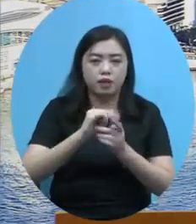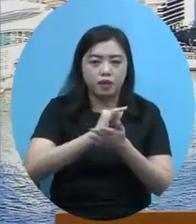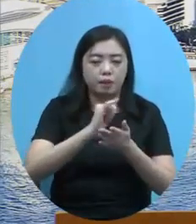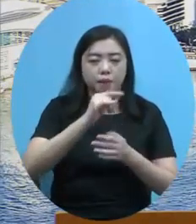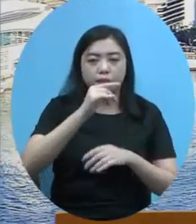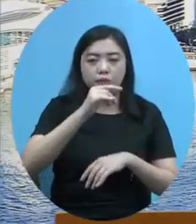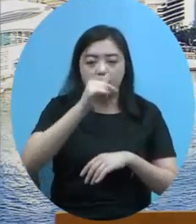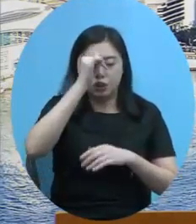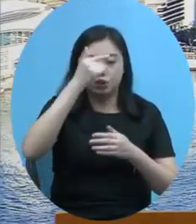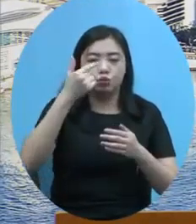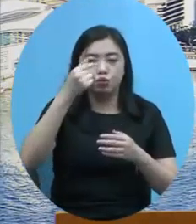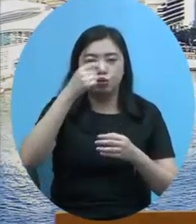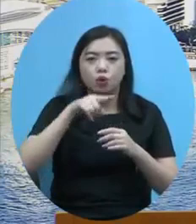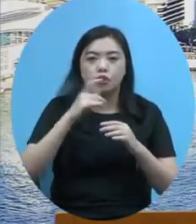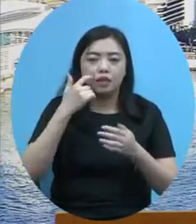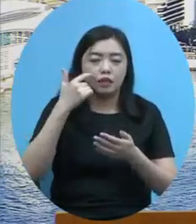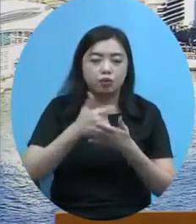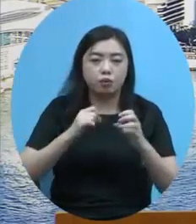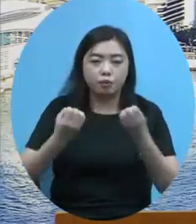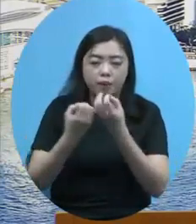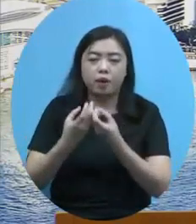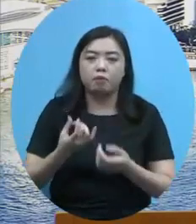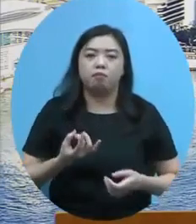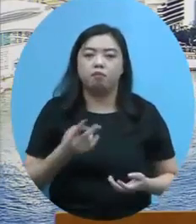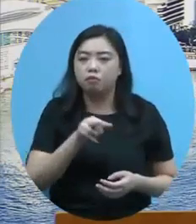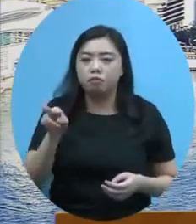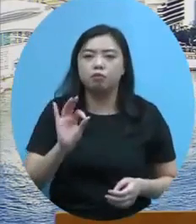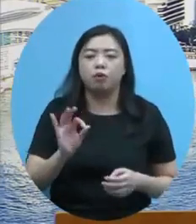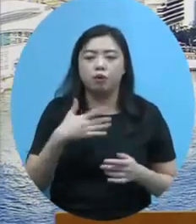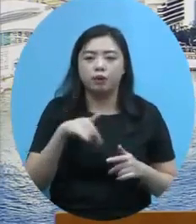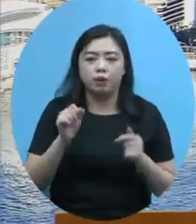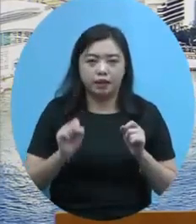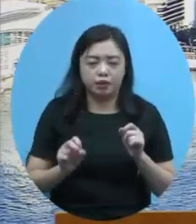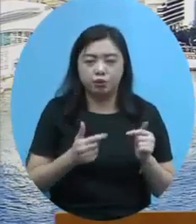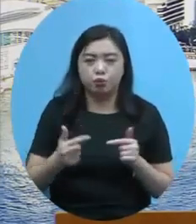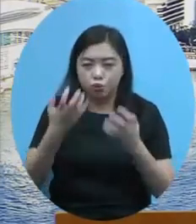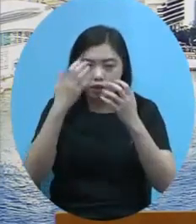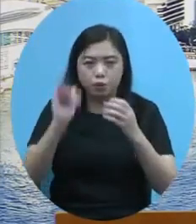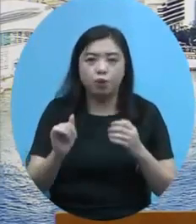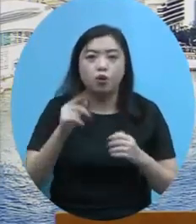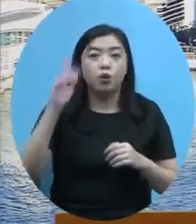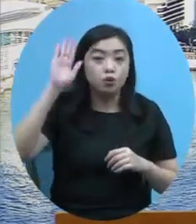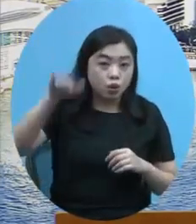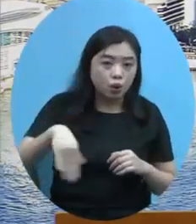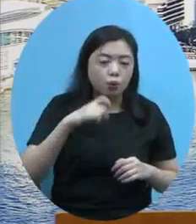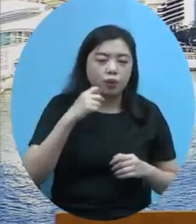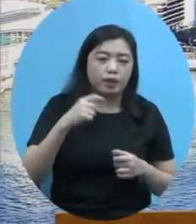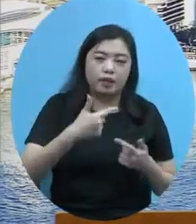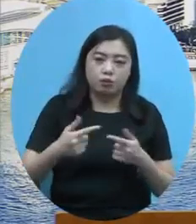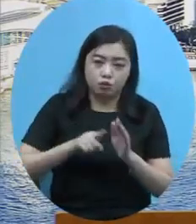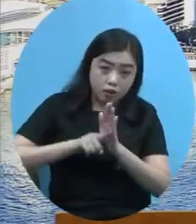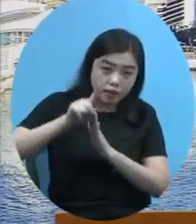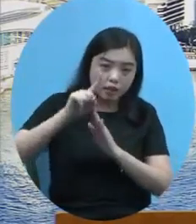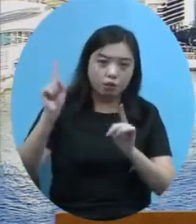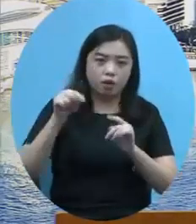係有一個升幅。咁所以我都會繼續觀察啦，即係究竟嚟緊係會進一步上升啦，抑或係